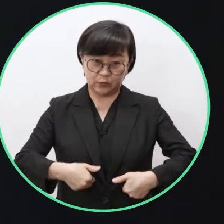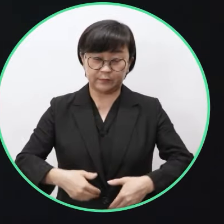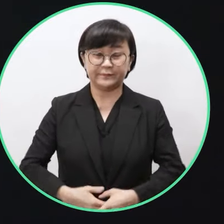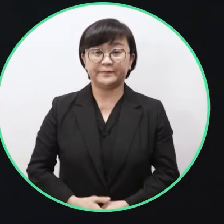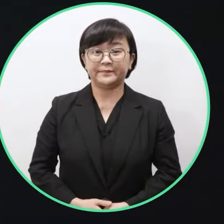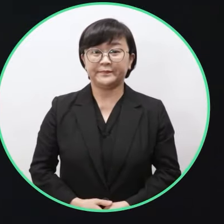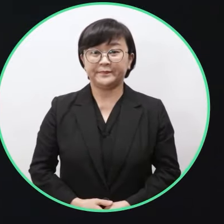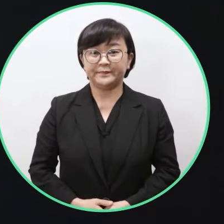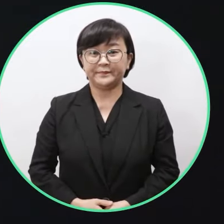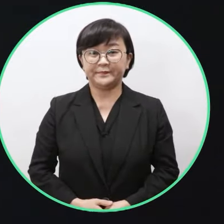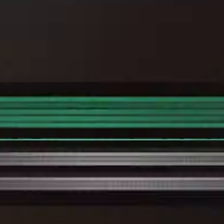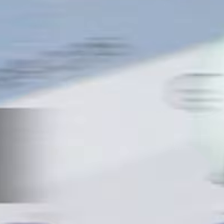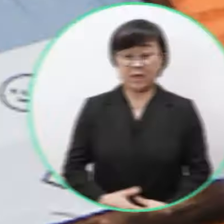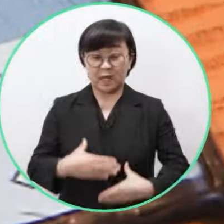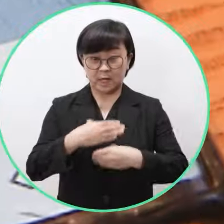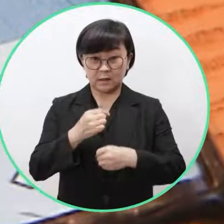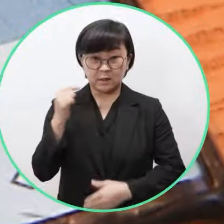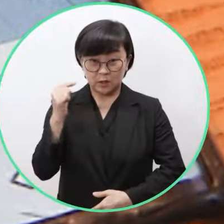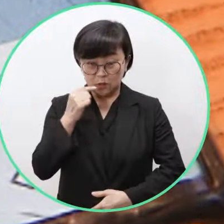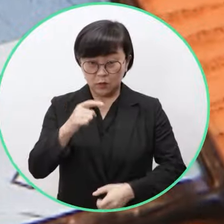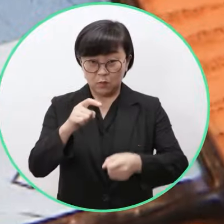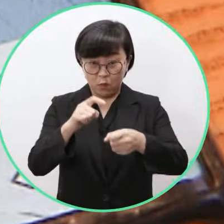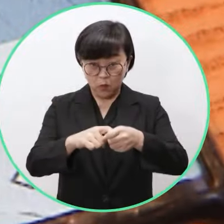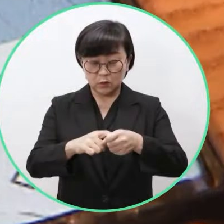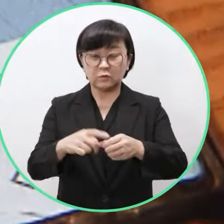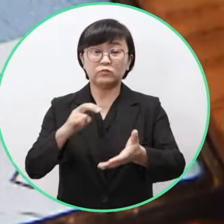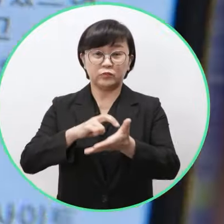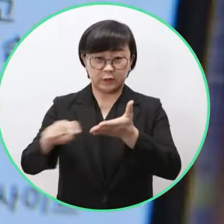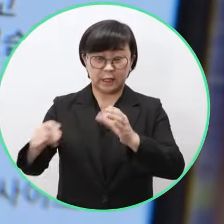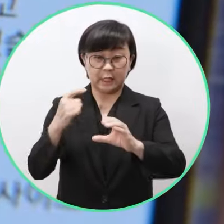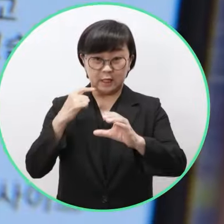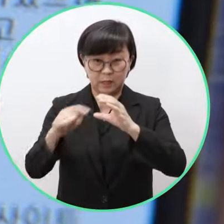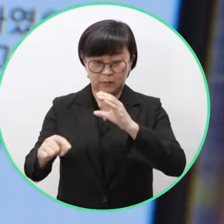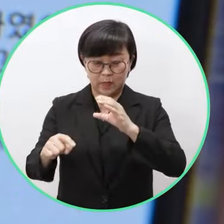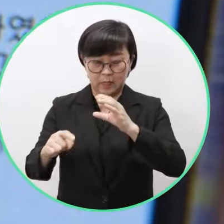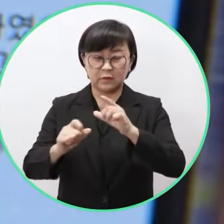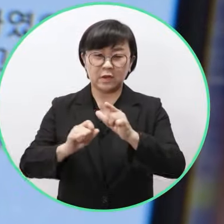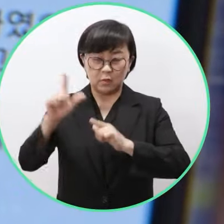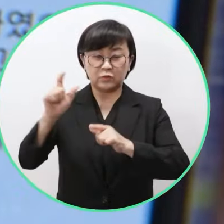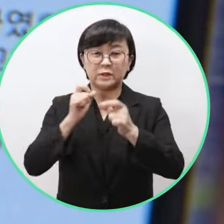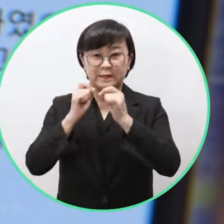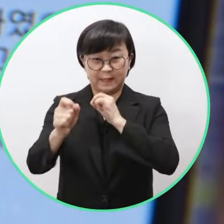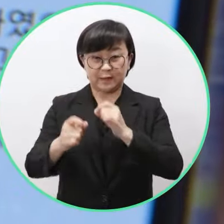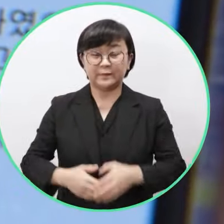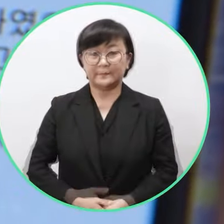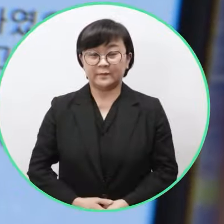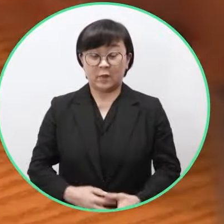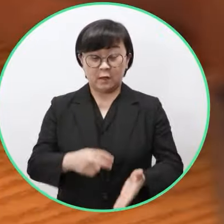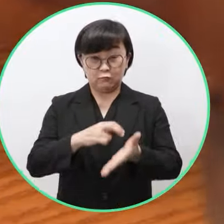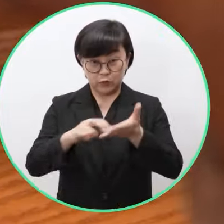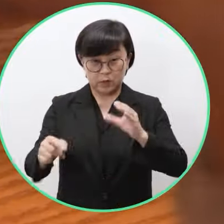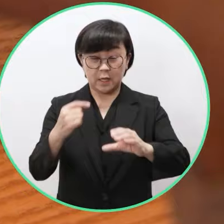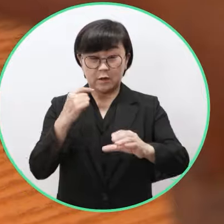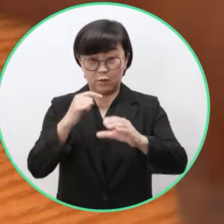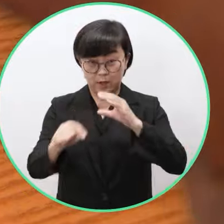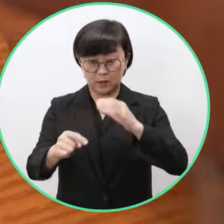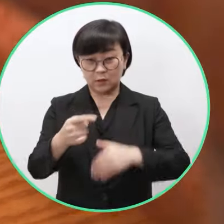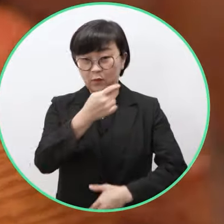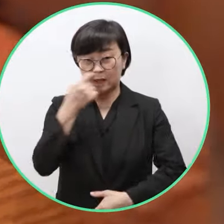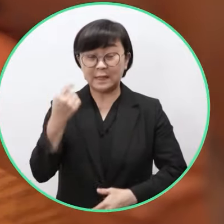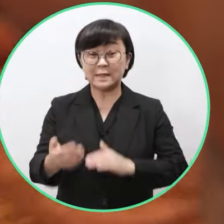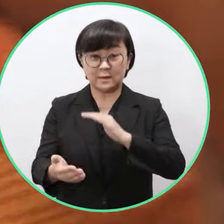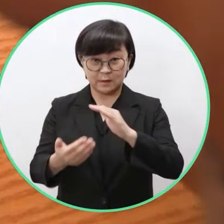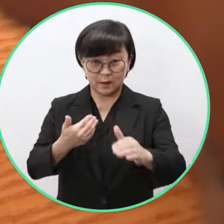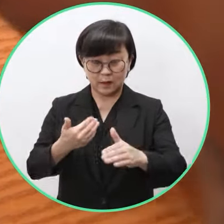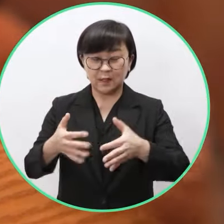금융사기를 의심하세요. 보안 강화를 빌미로 한 문자, 이메일 피싱 사기가 많습니다. 파일이나